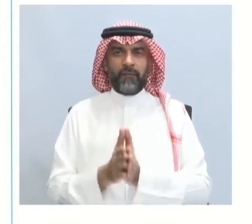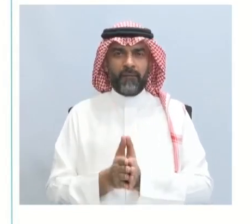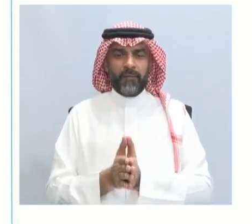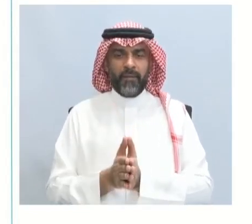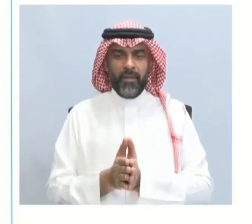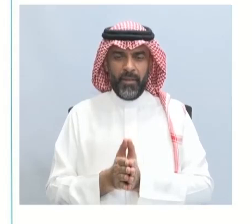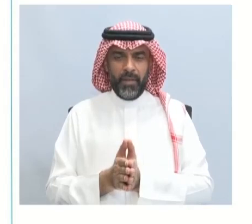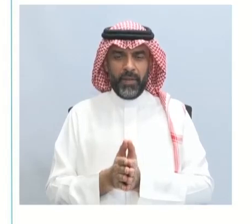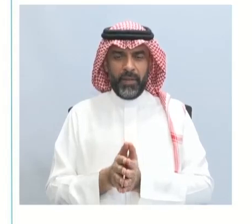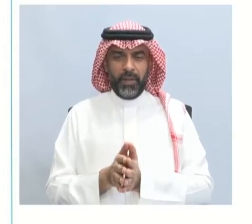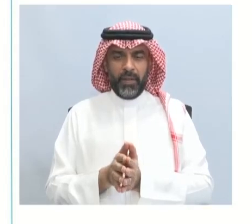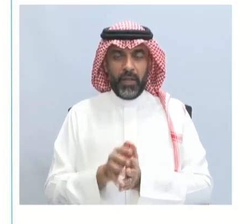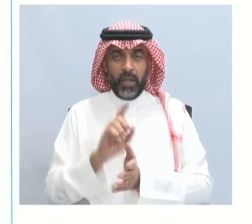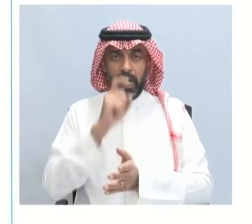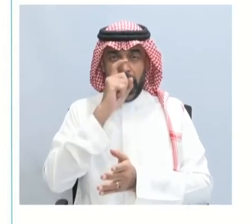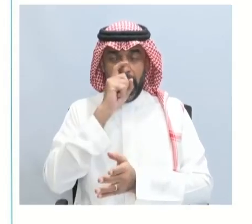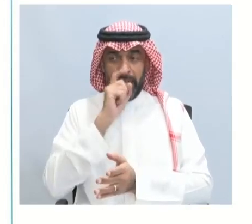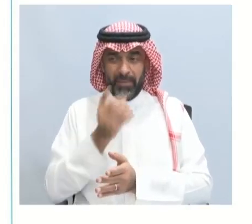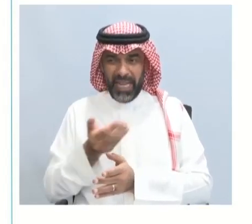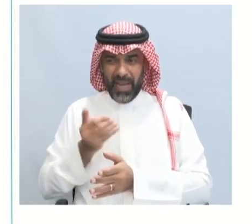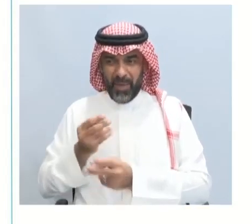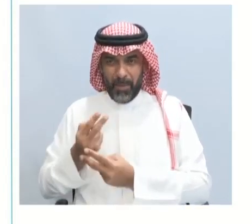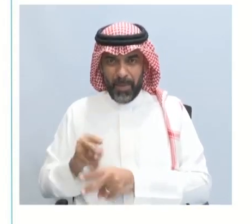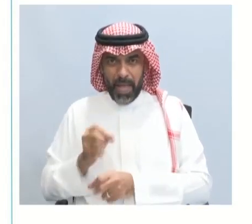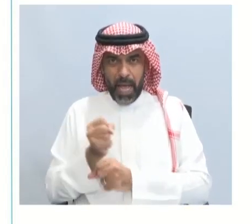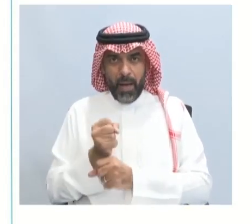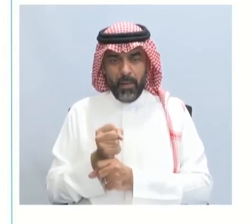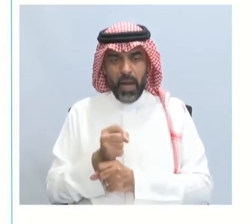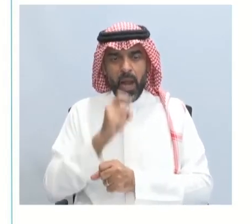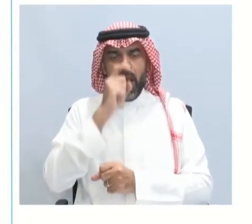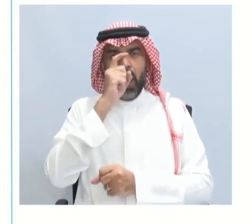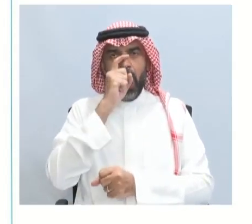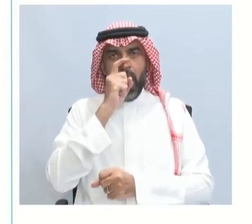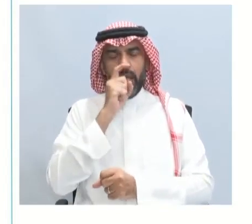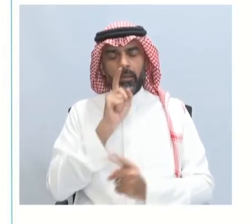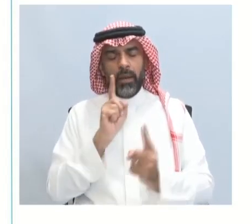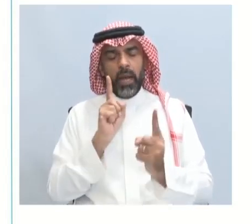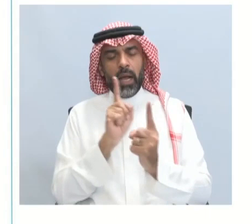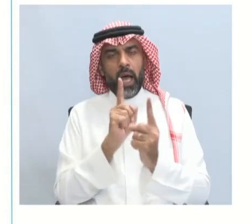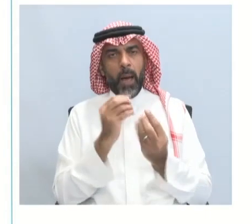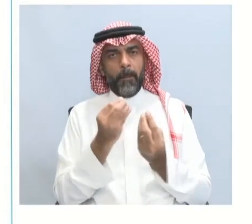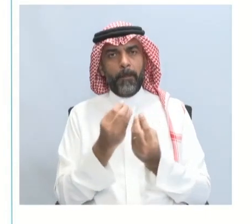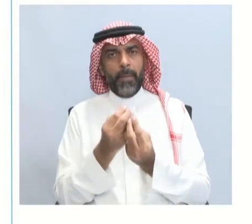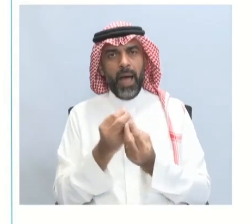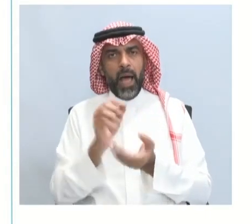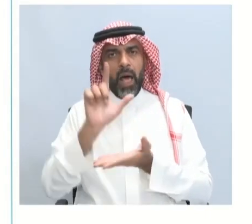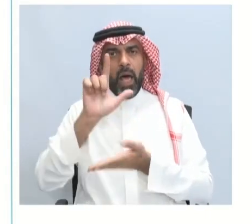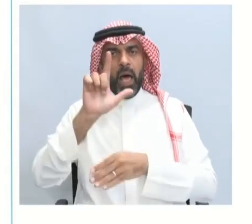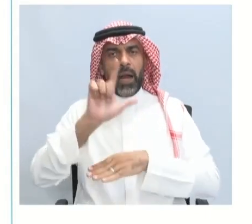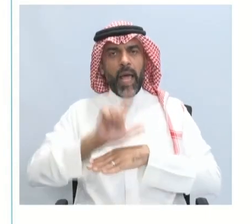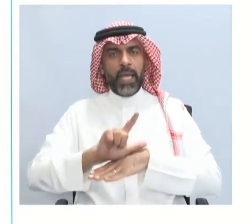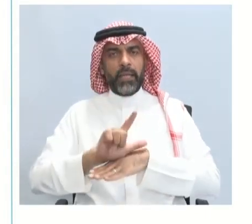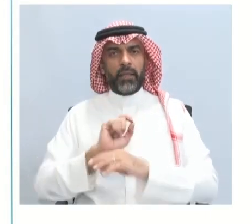للسكرتير قبل البدء بالعمل ومن اول يوم ان يعقد لقاء مع الرئيس المباشر ما الهدف من هذا الامر